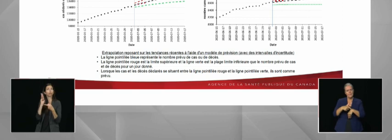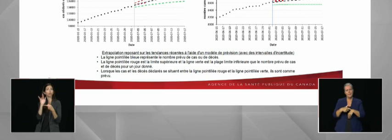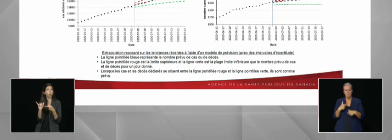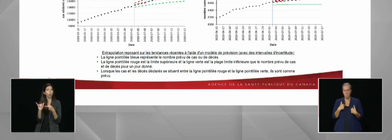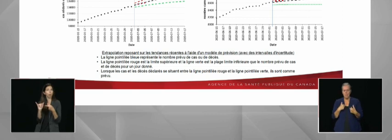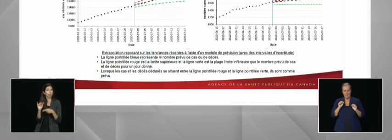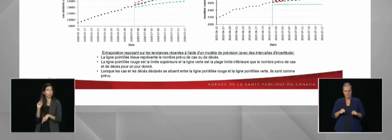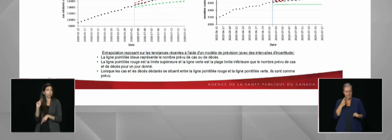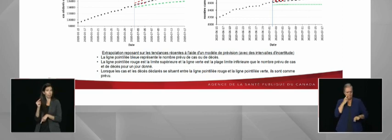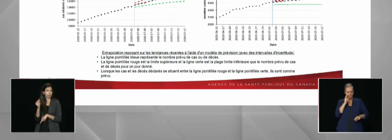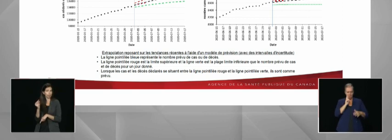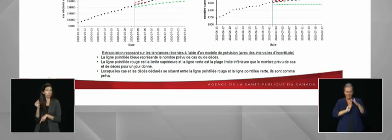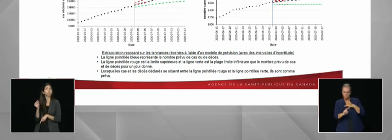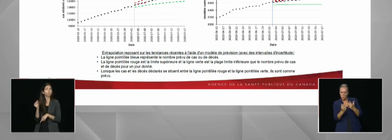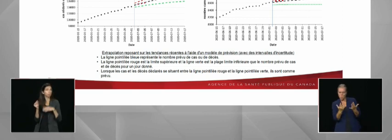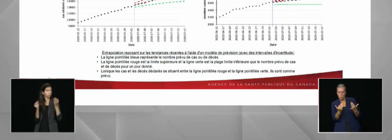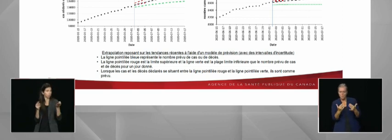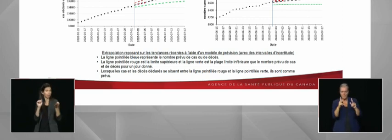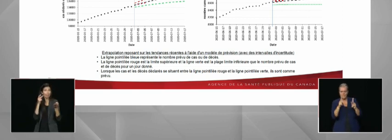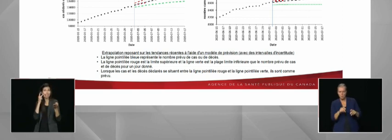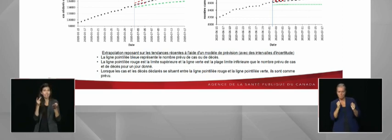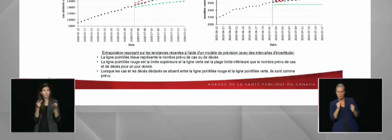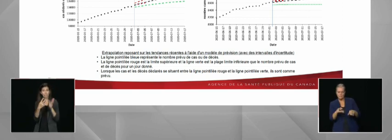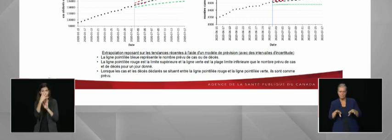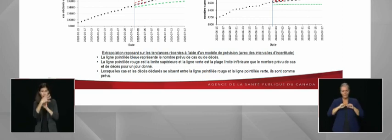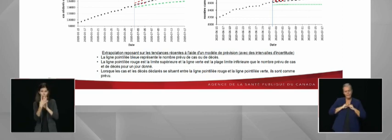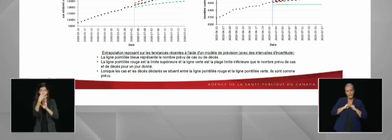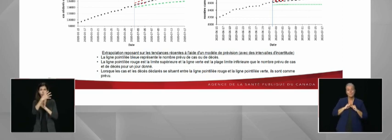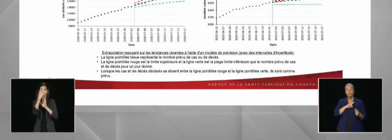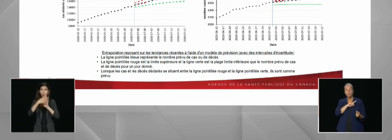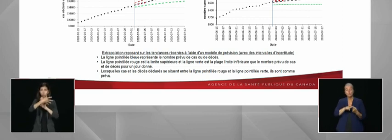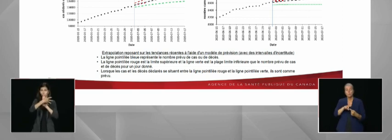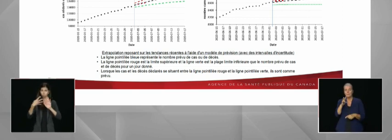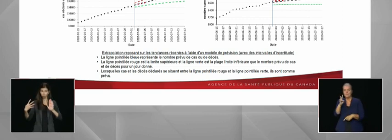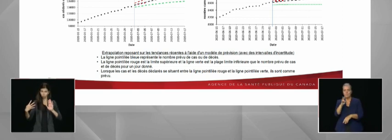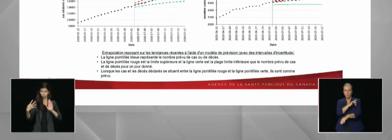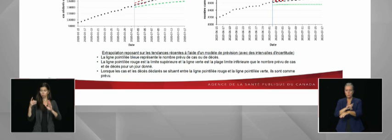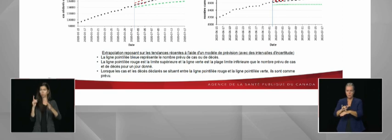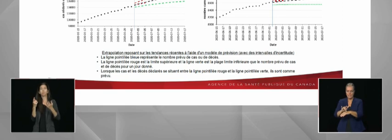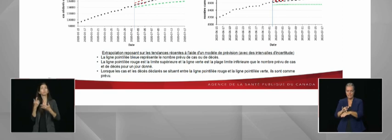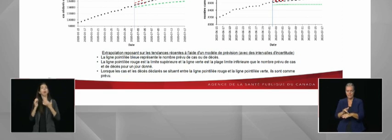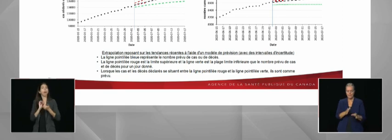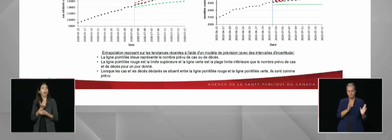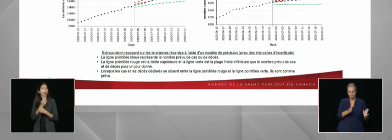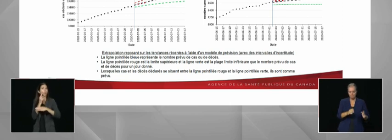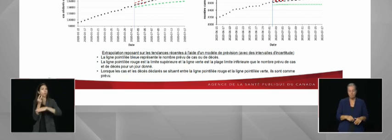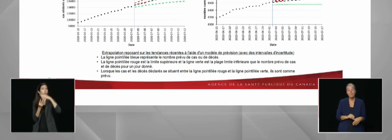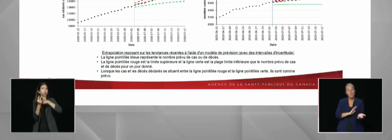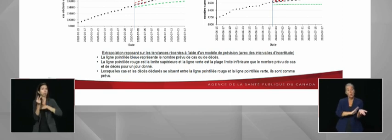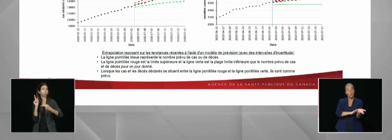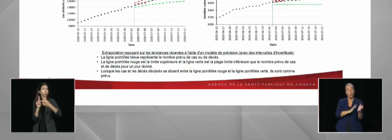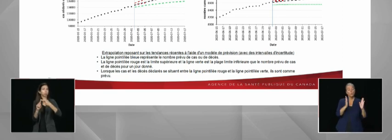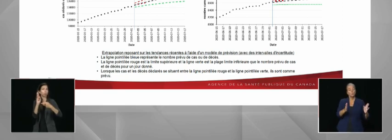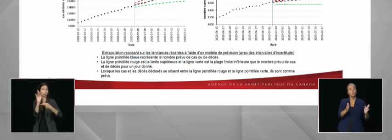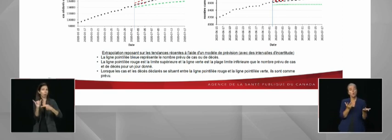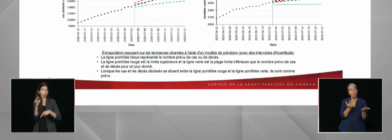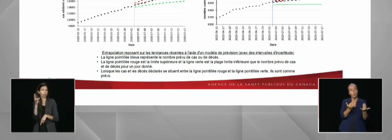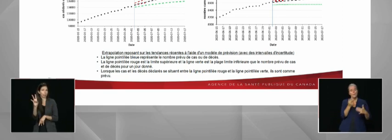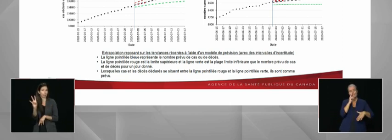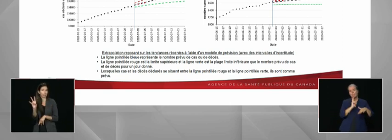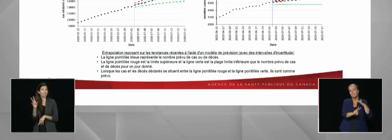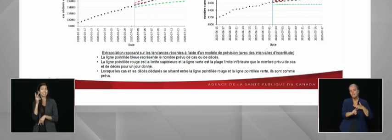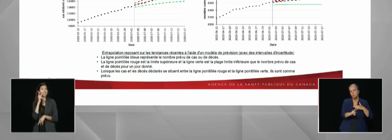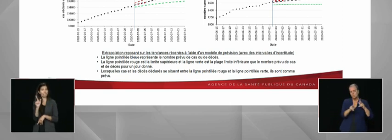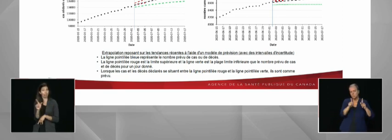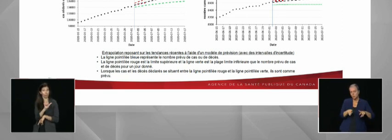la COVID-19 jusqu'au 17 juillet. De côté gauche, le nombre de cas prévus pourrait se